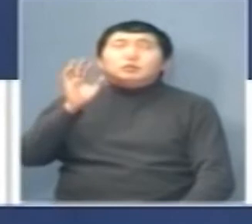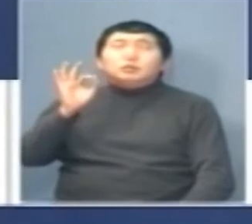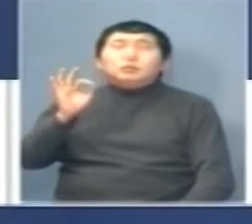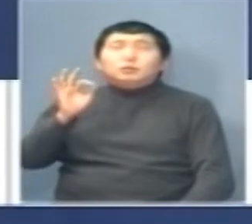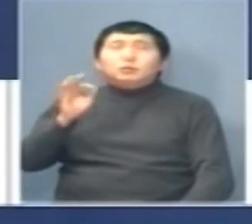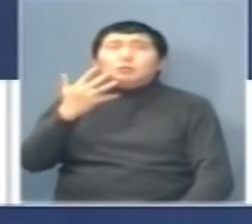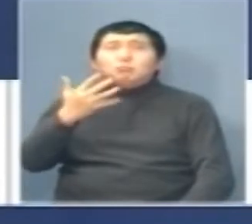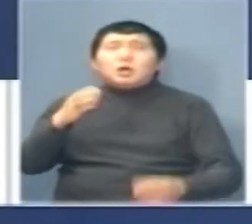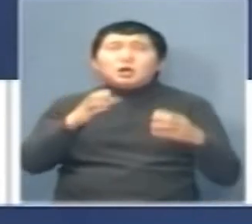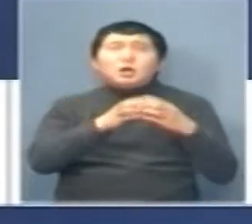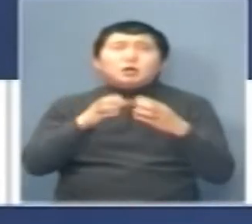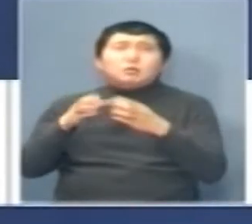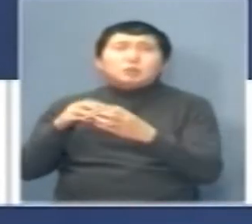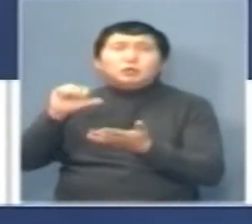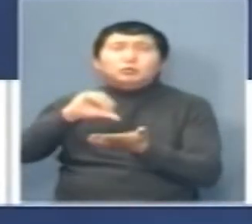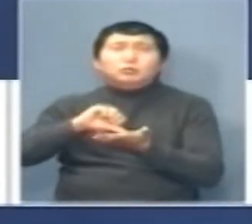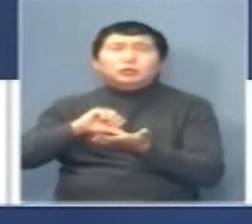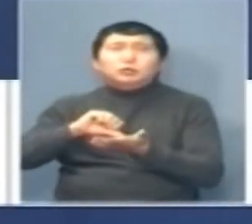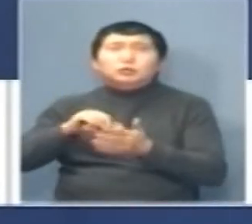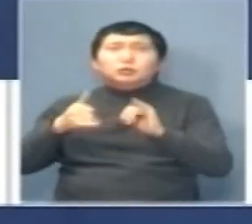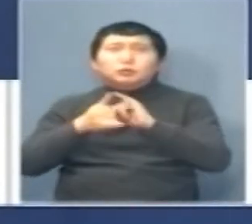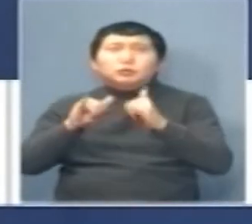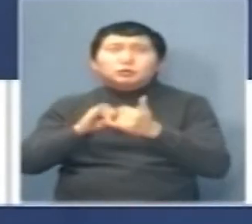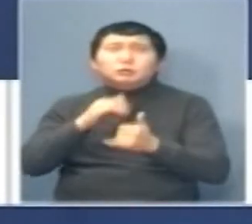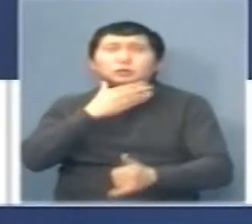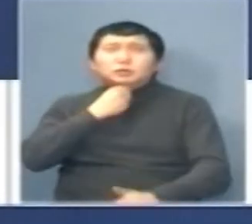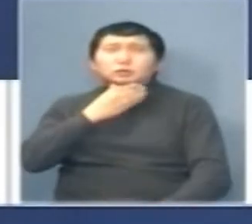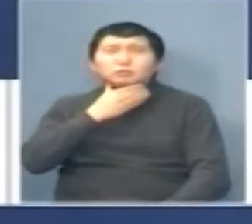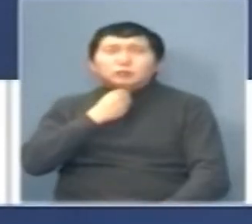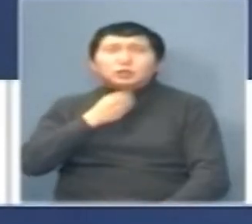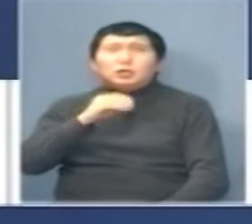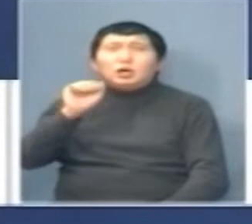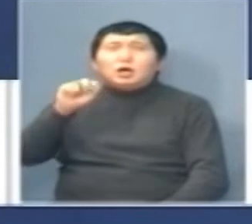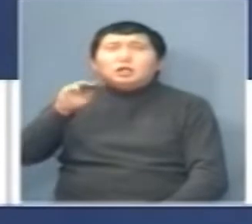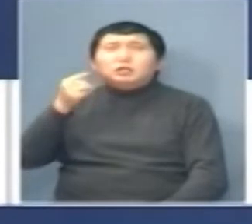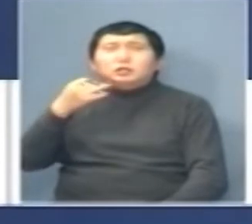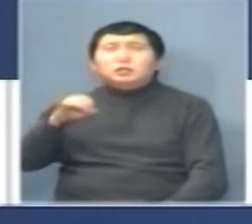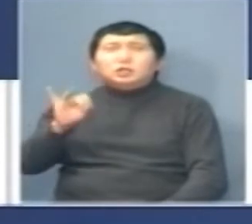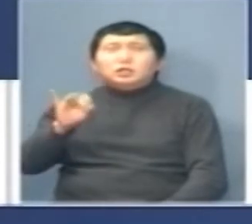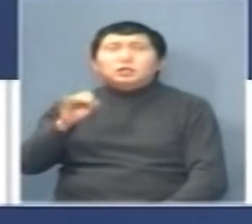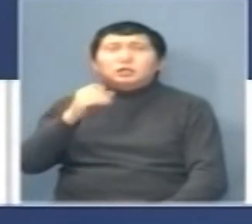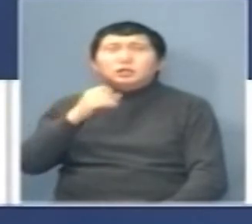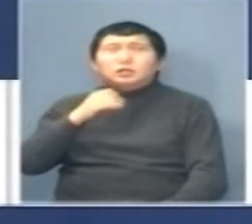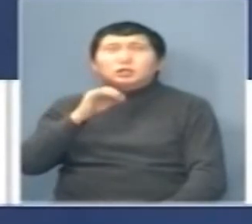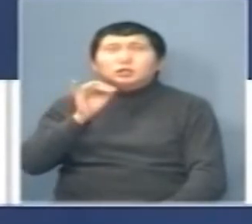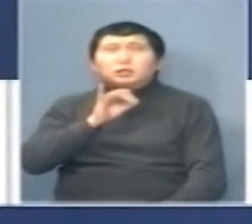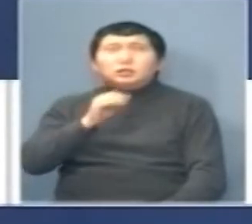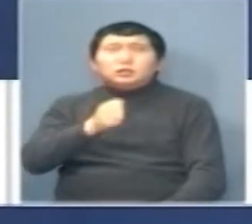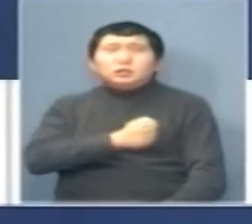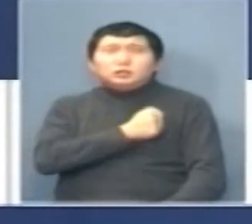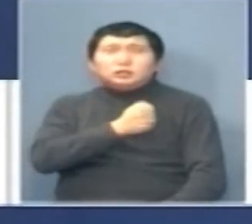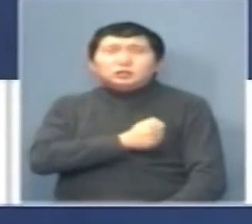Шығыс Қазақстан облысынан 5 команда қатысуда. Бұл Өскемен қаласынан Семей қаласы 1 команда, Алтай ауданынан 1 команда. Олармен бірге әскери бөлімдерінен